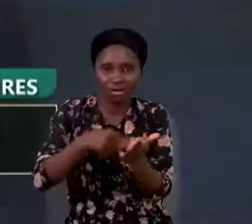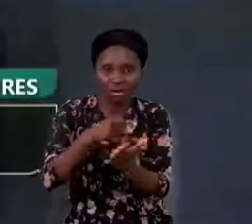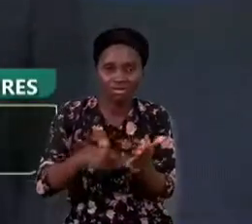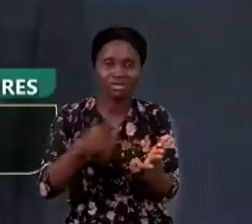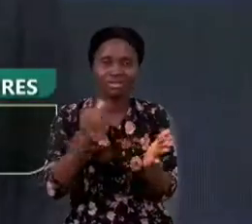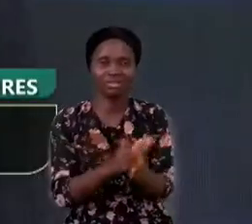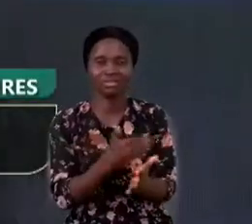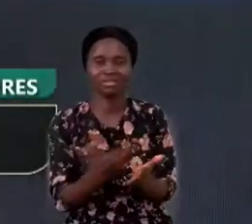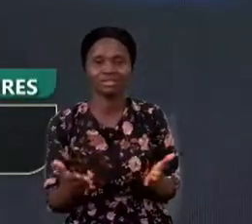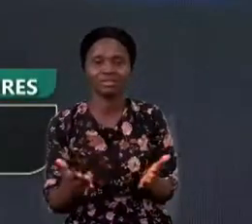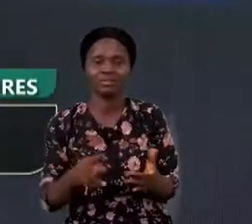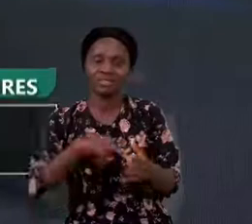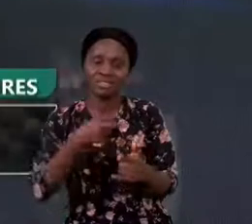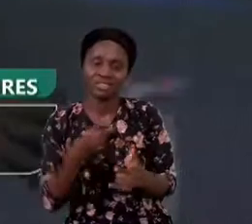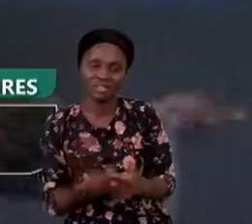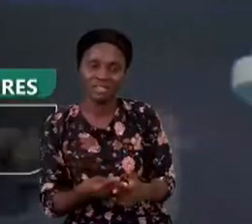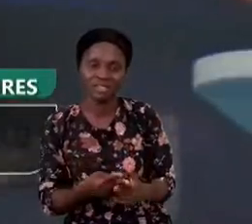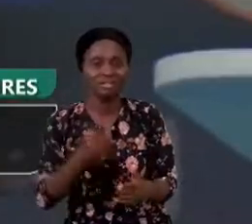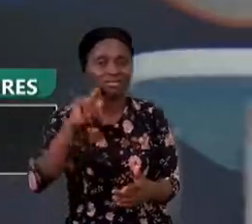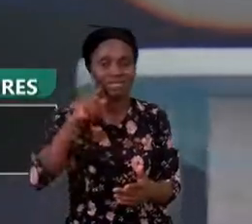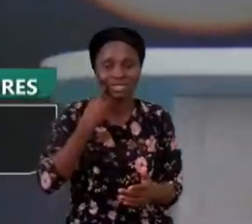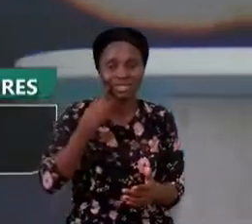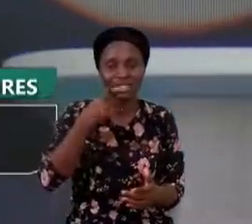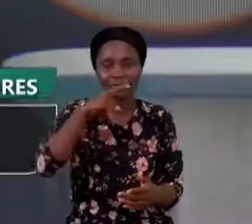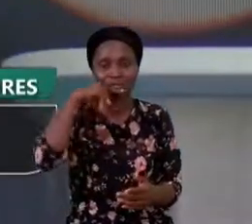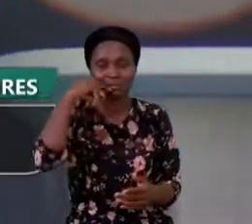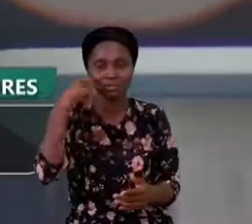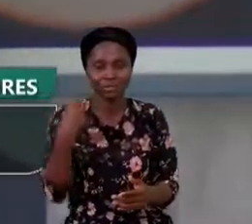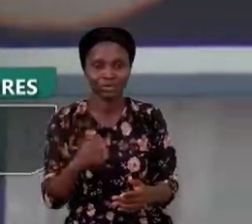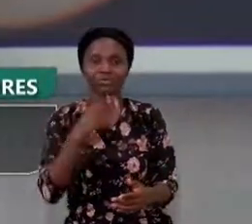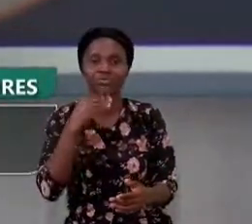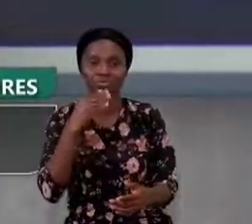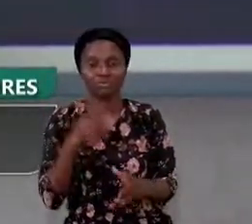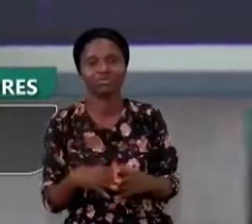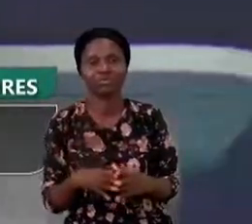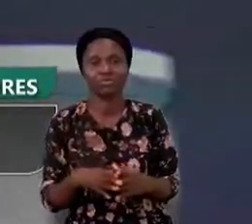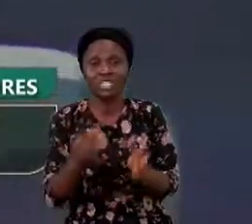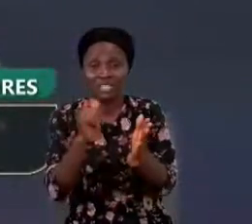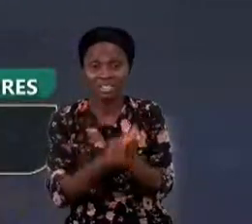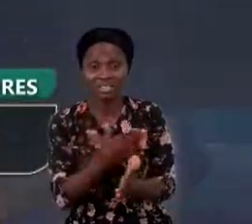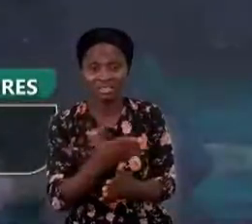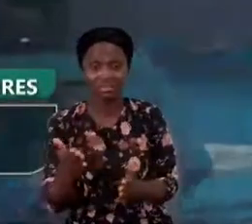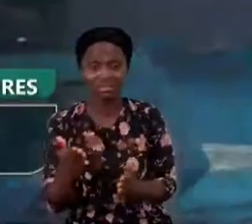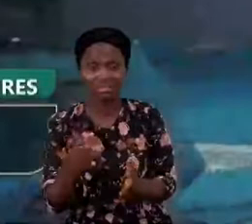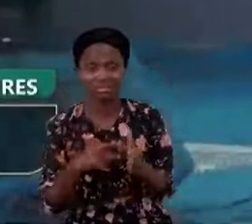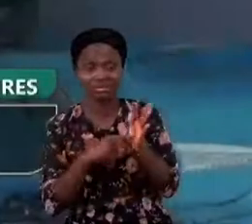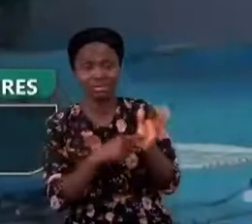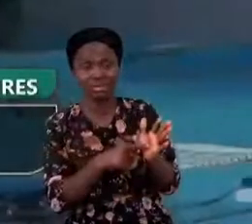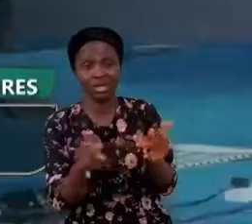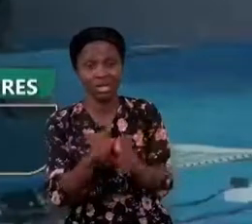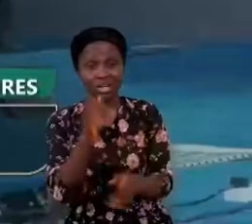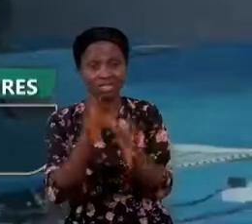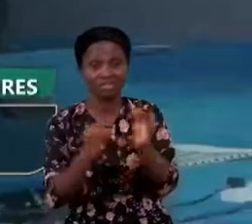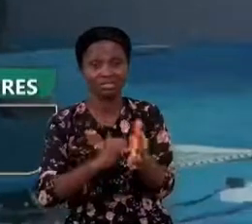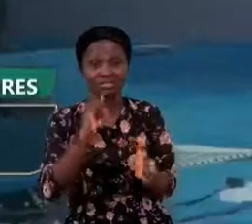amer. Ça a une fin amère. Ça a une conséquence amère. Ça a un résultat amer. Et pour cela